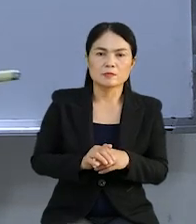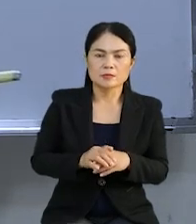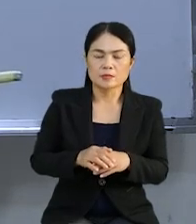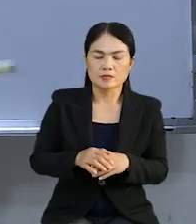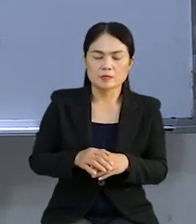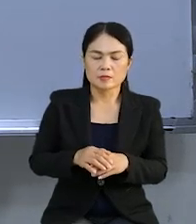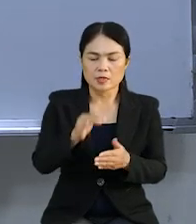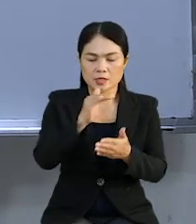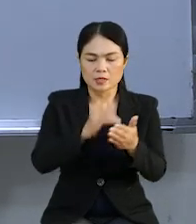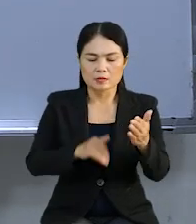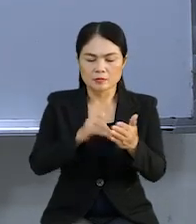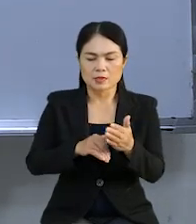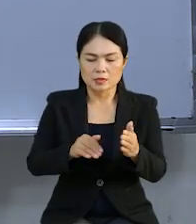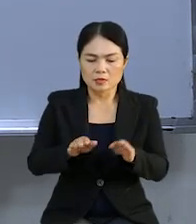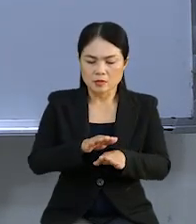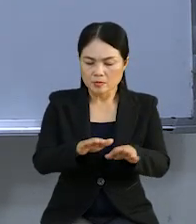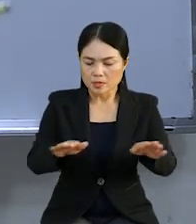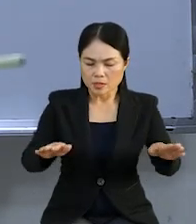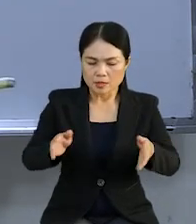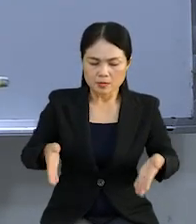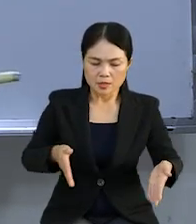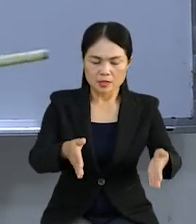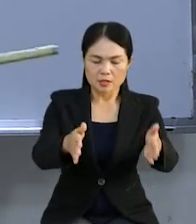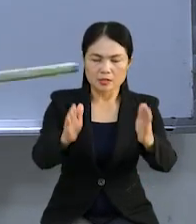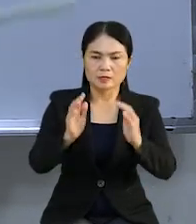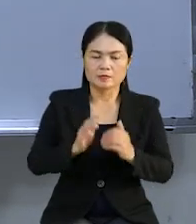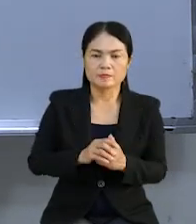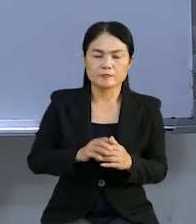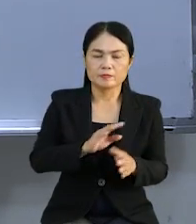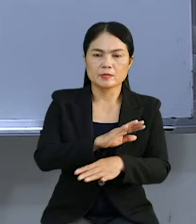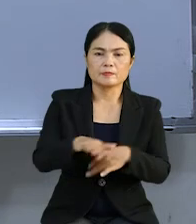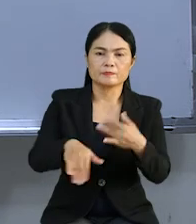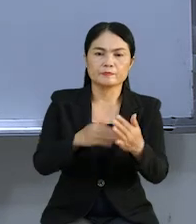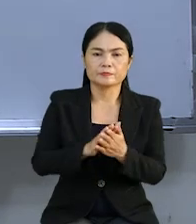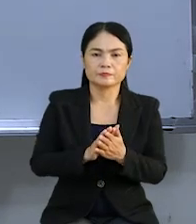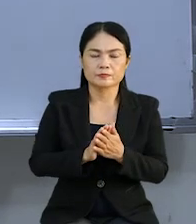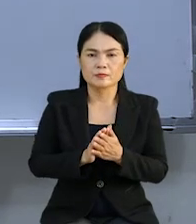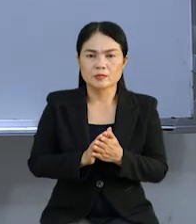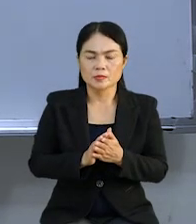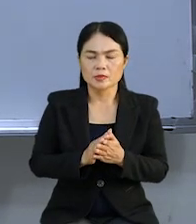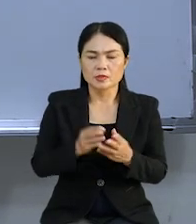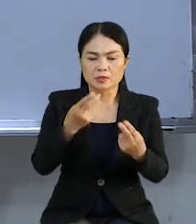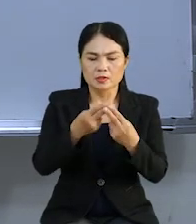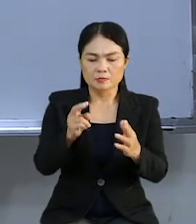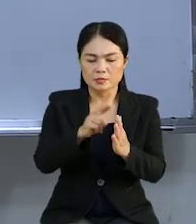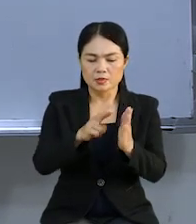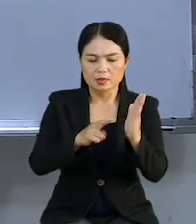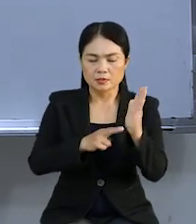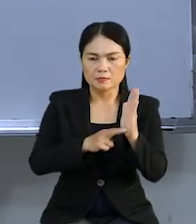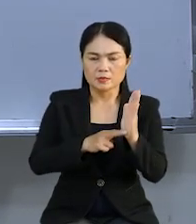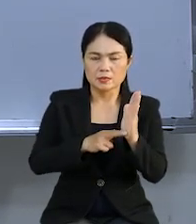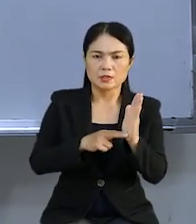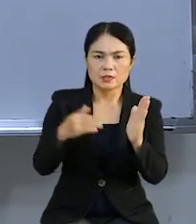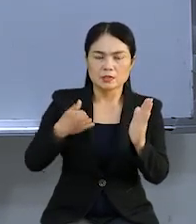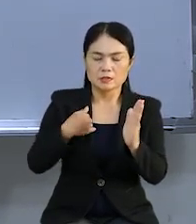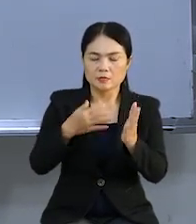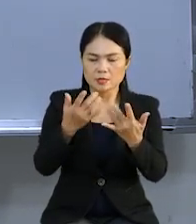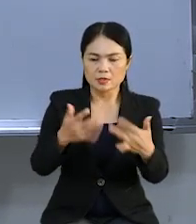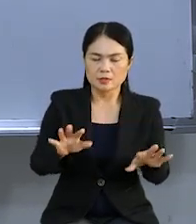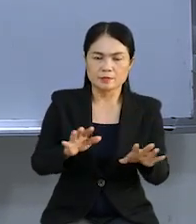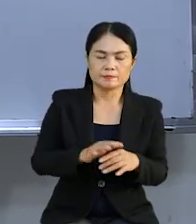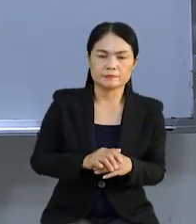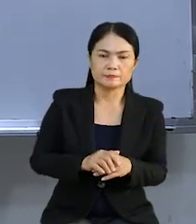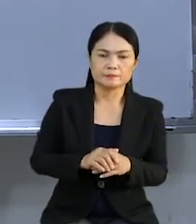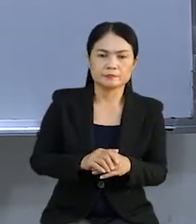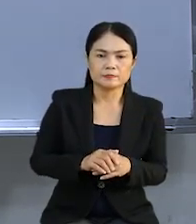สำรับกร้าวพลอยถนอลบาทออกก้นจังจำลายบาทตะบัดเจิ้งนะเมียนรวยรอลหาย